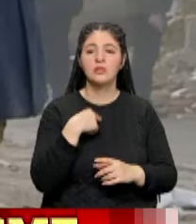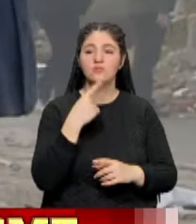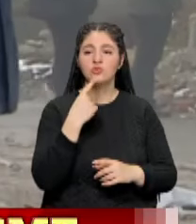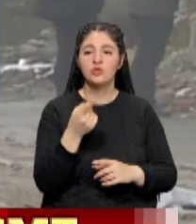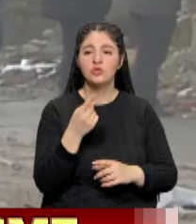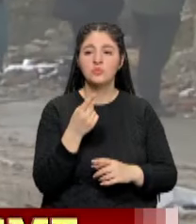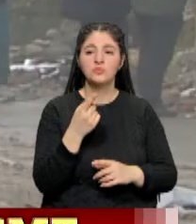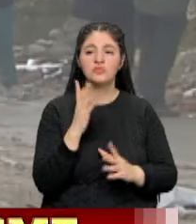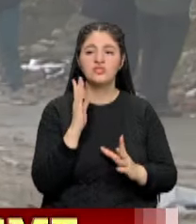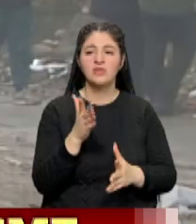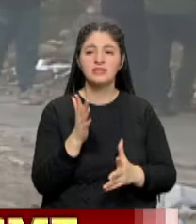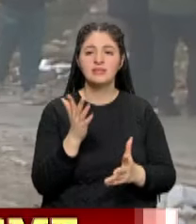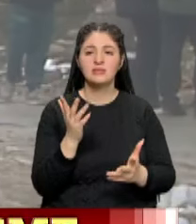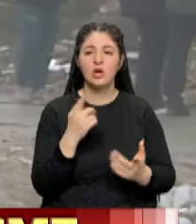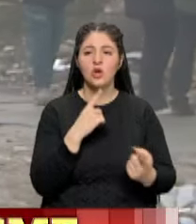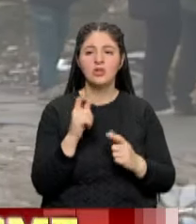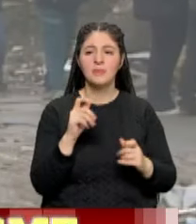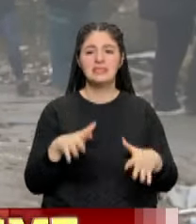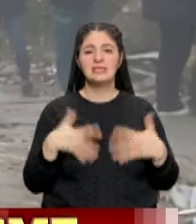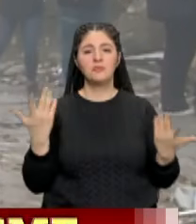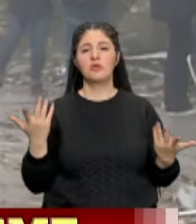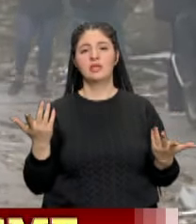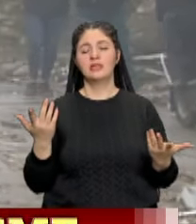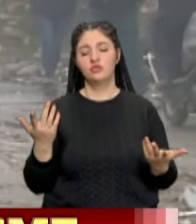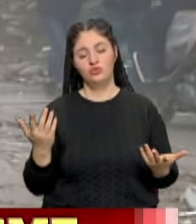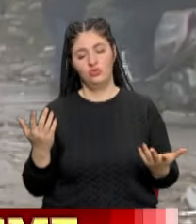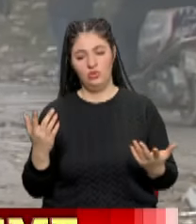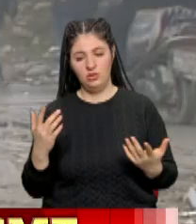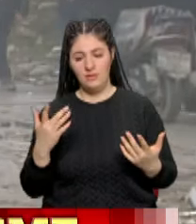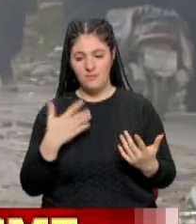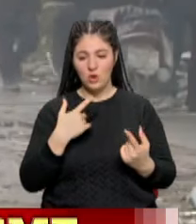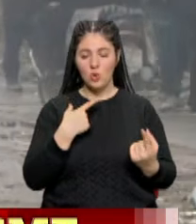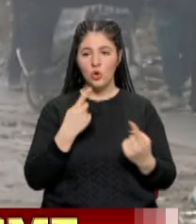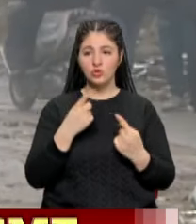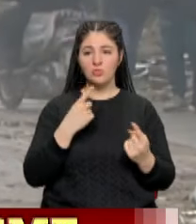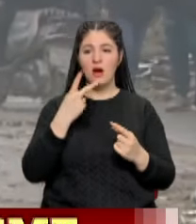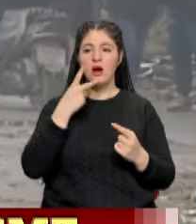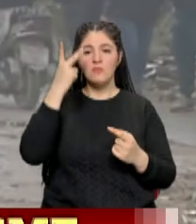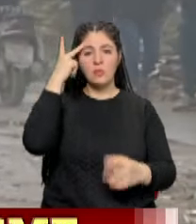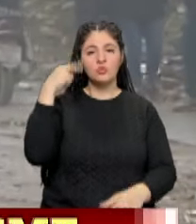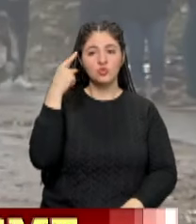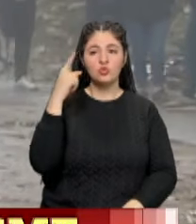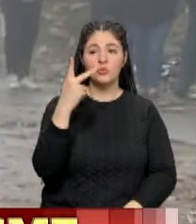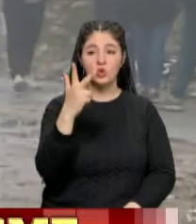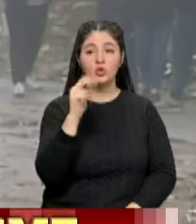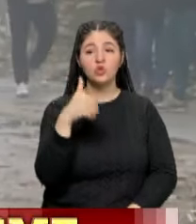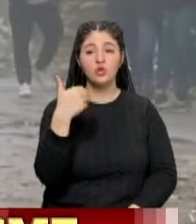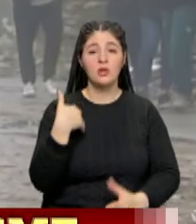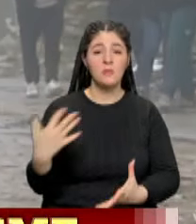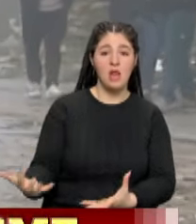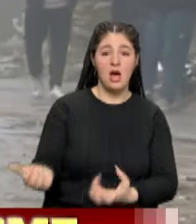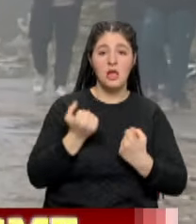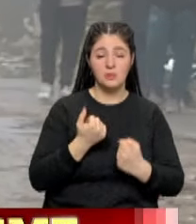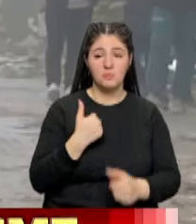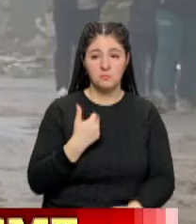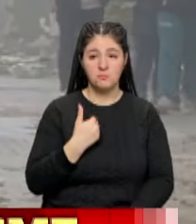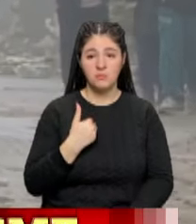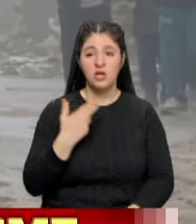sözüm ben fazla... Konuşmak istemiyorum zaten çünkü ben konuştuğumda ablamı düşünüyorum. 3 gün sonra çıkartabildik.